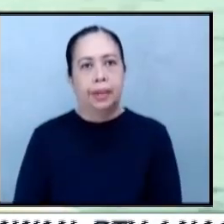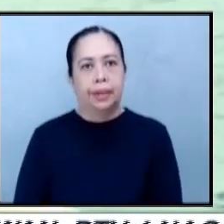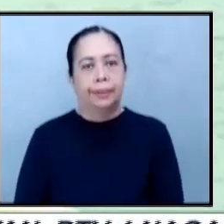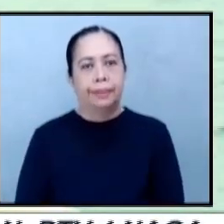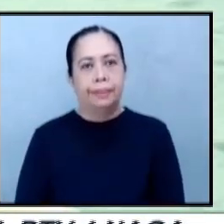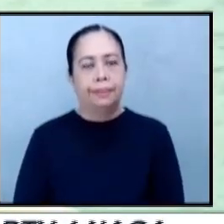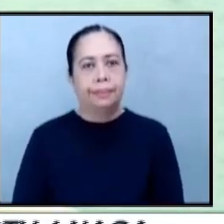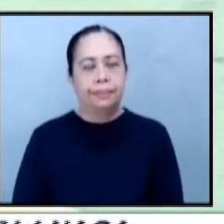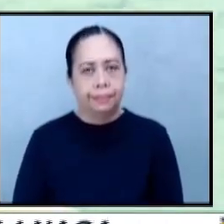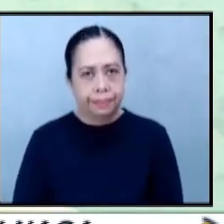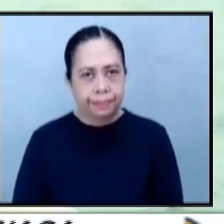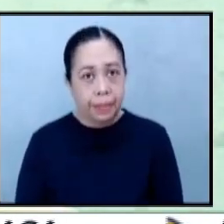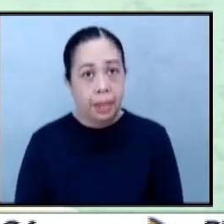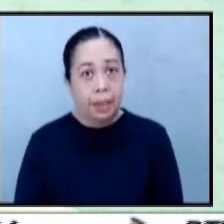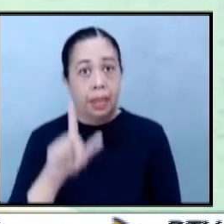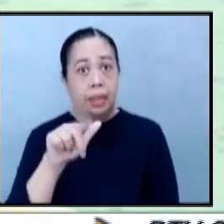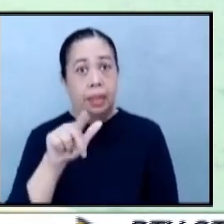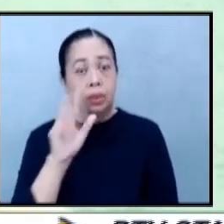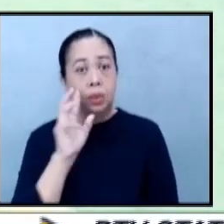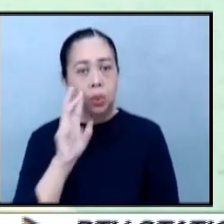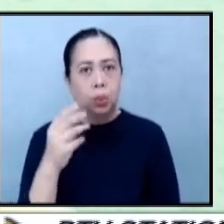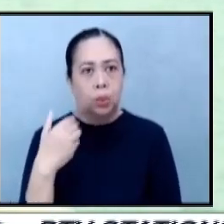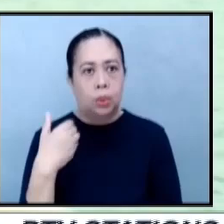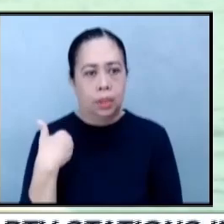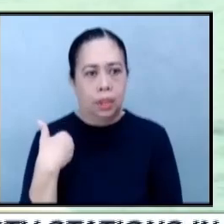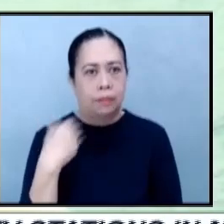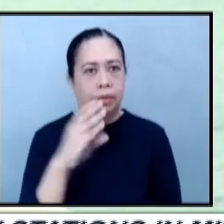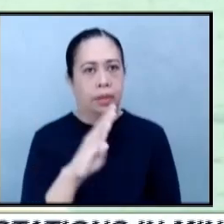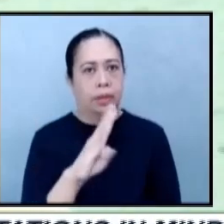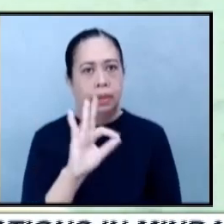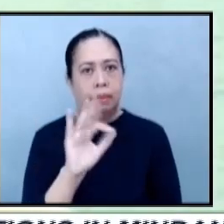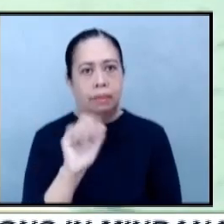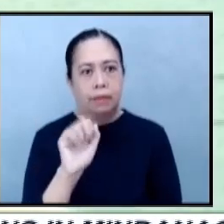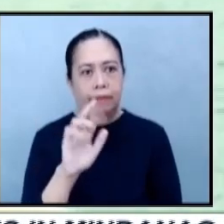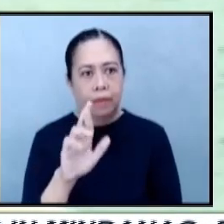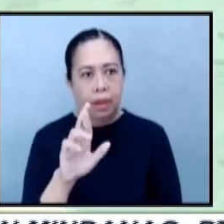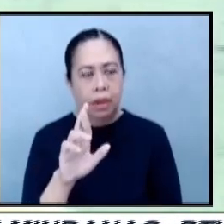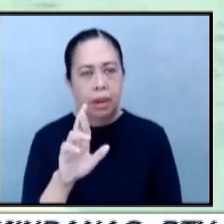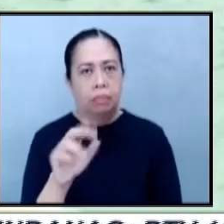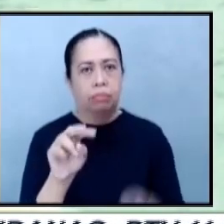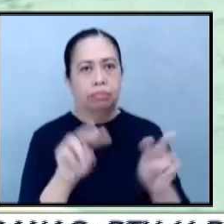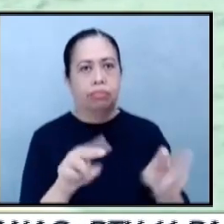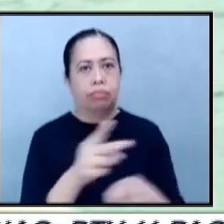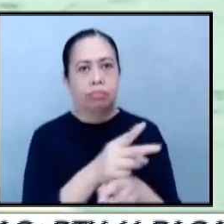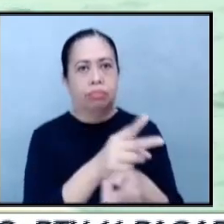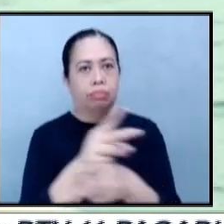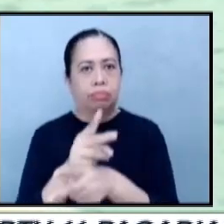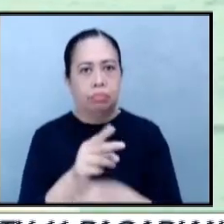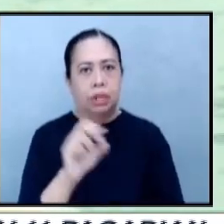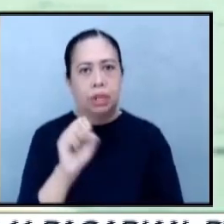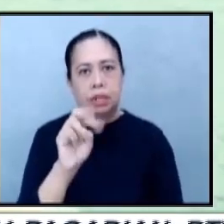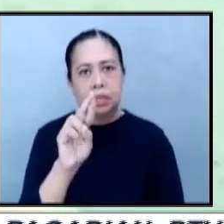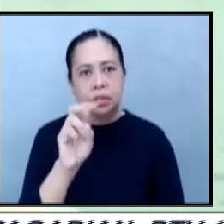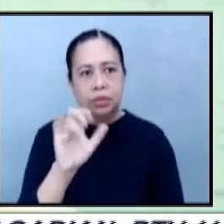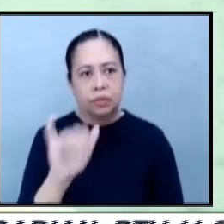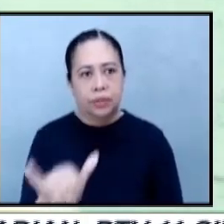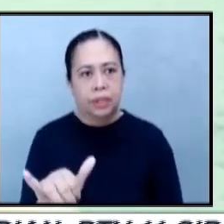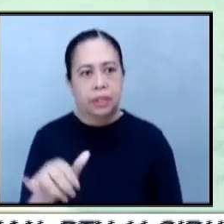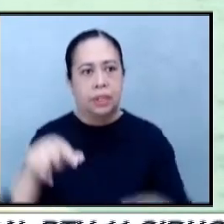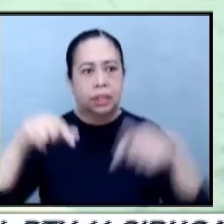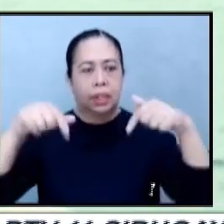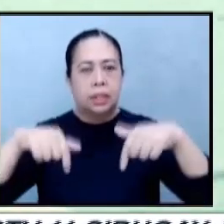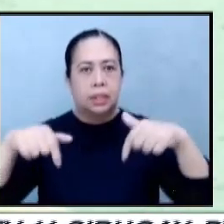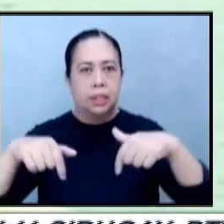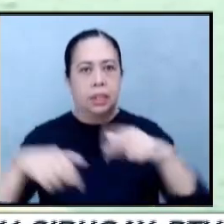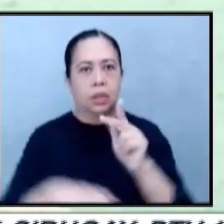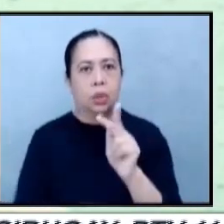Audrey, mamaya ay magsasagawa ang BFAR ng Maritime Patrol, Vicinity Survey at Resupply Mission dito sa Kuta